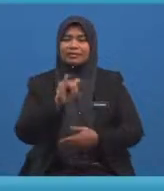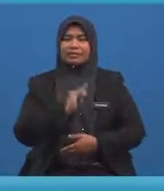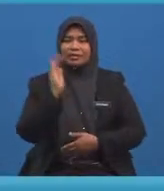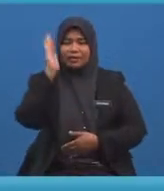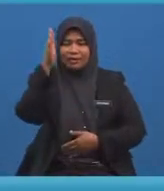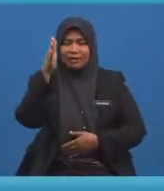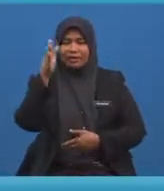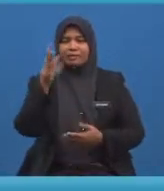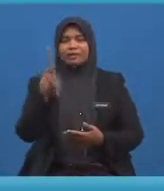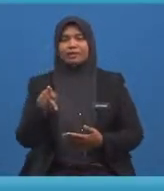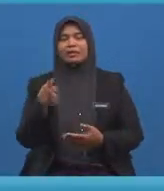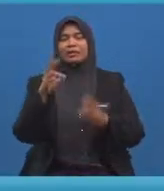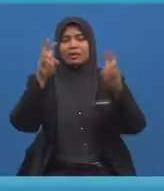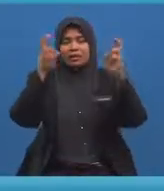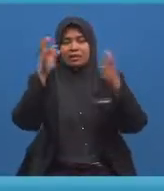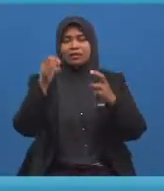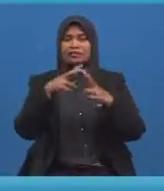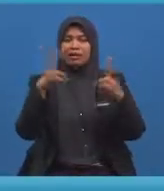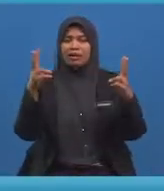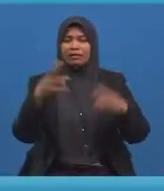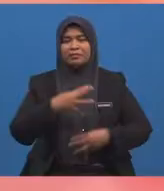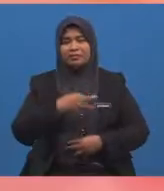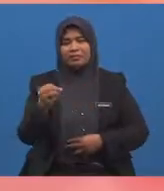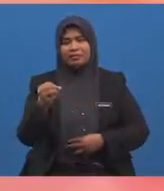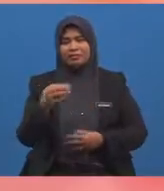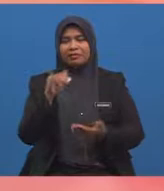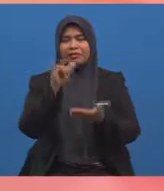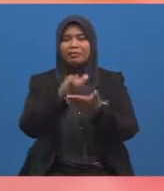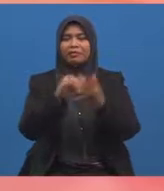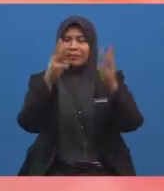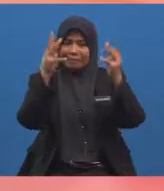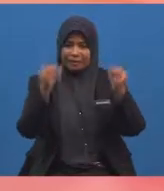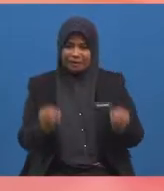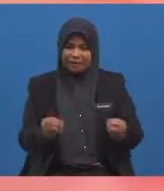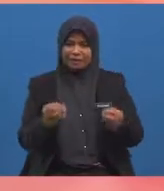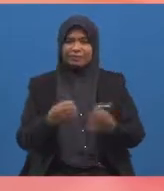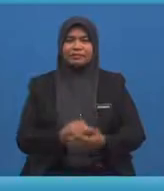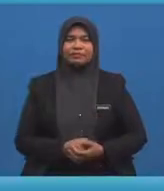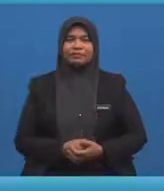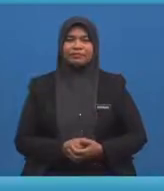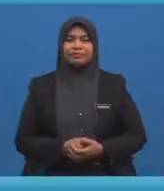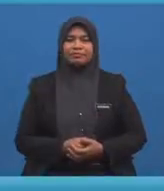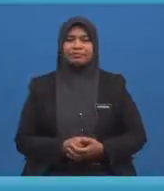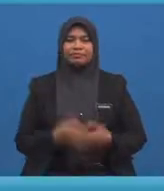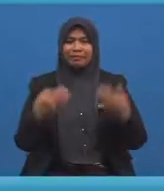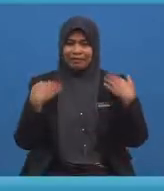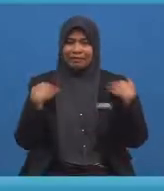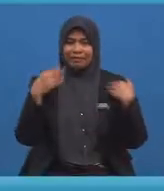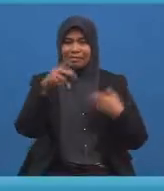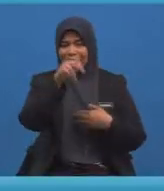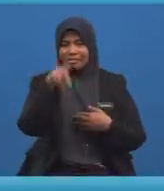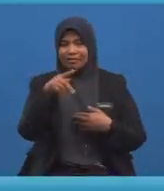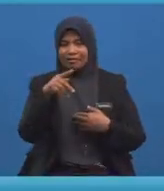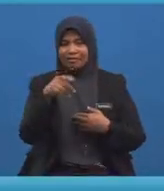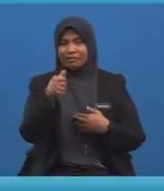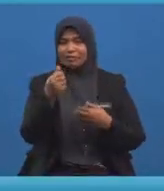akan memperkenalkan topik yang sangat menarik iaitu manusia. Adakah kamu telah sediakan buku